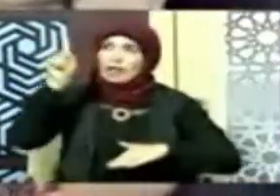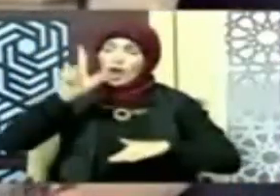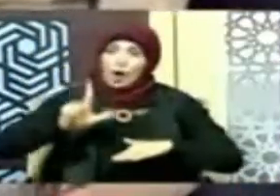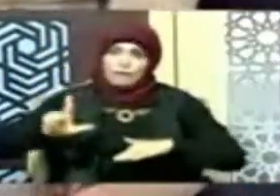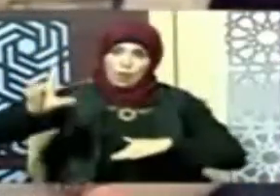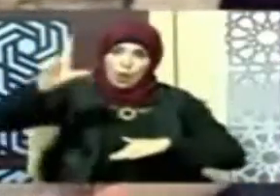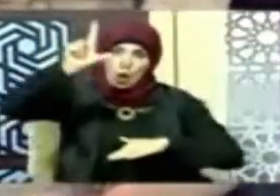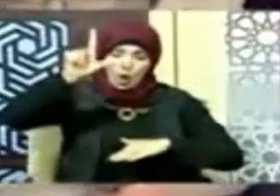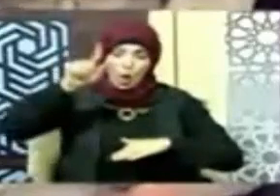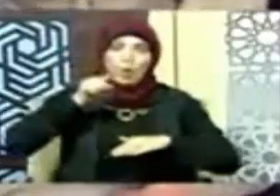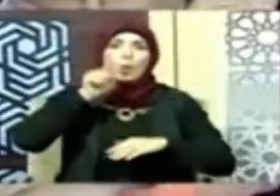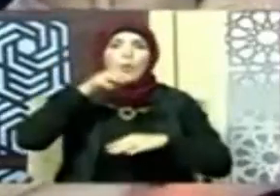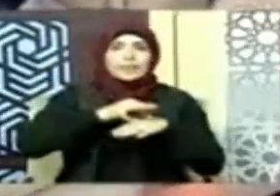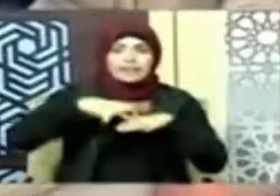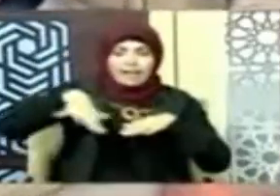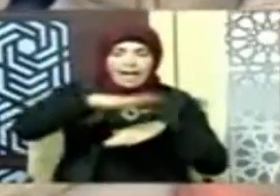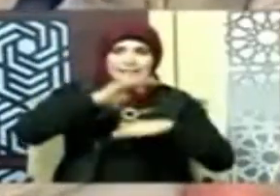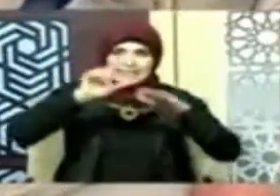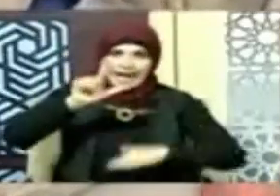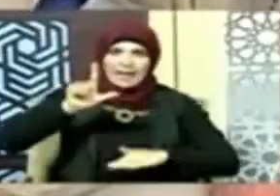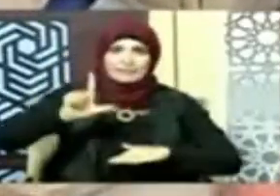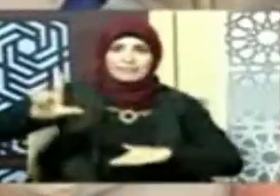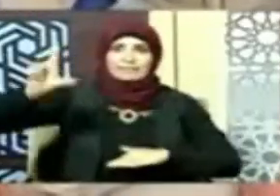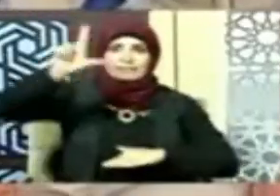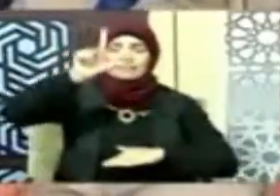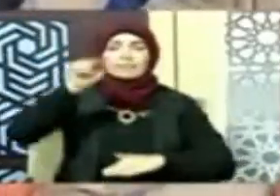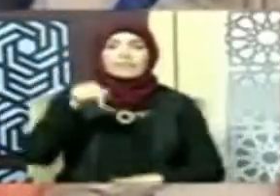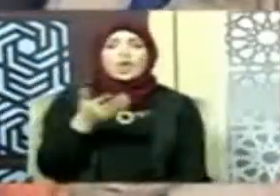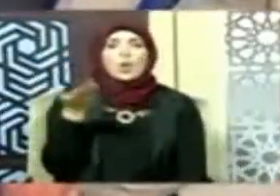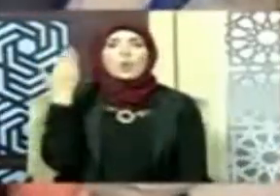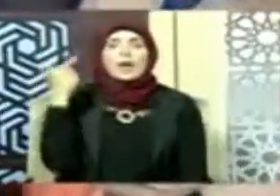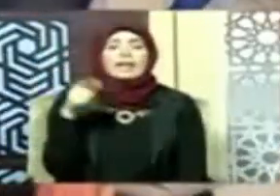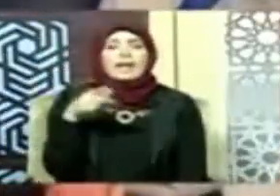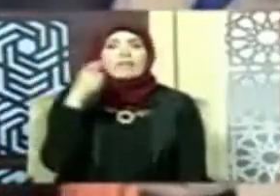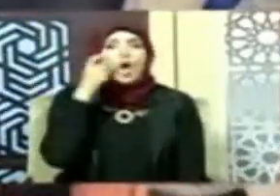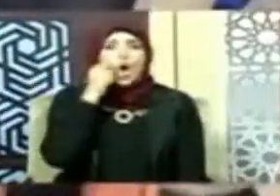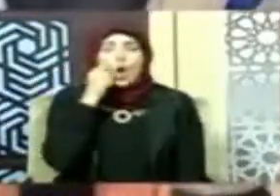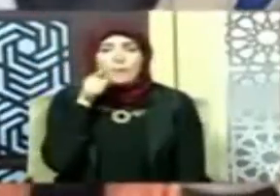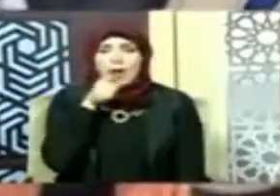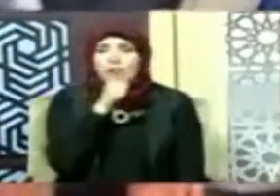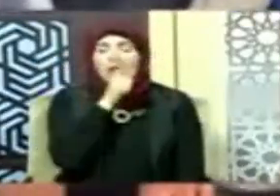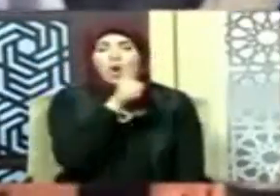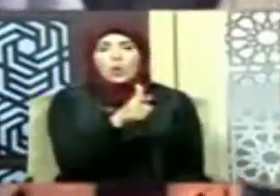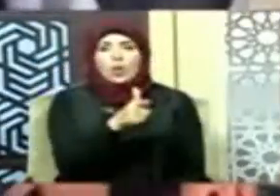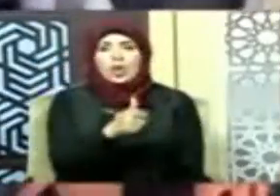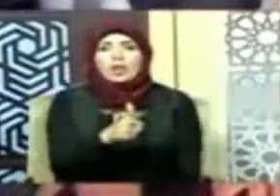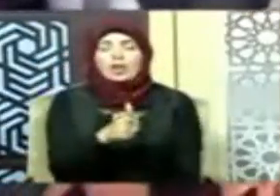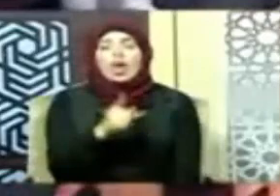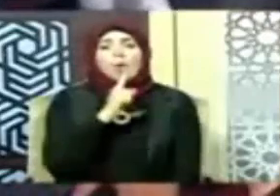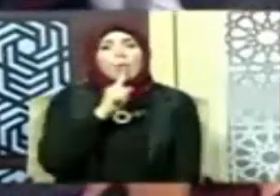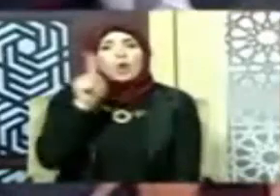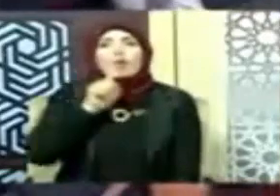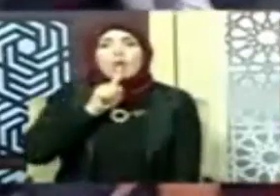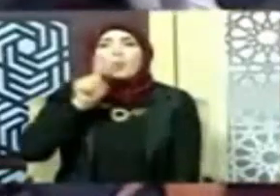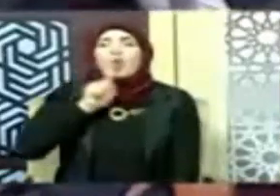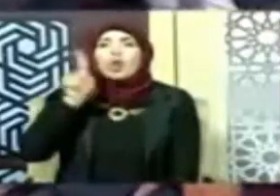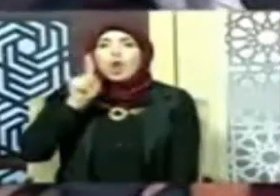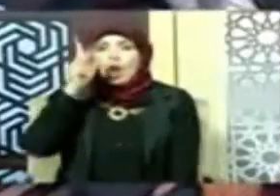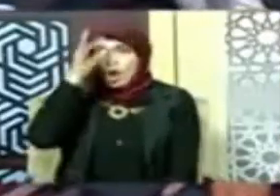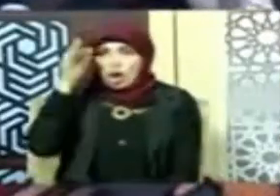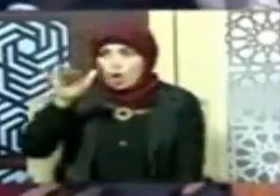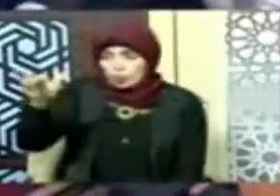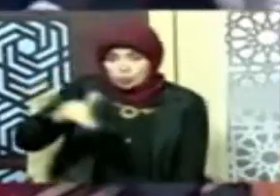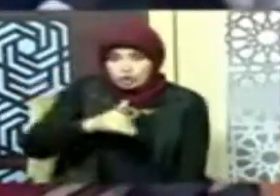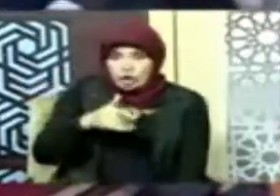أكفاء. وكان سيدنا عمر بن الخطاب رضي الله عنه يقول: والله لئن جاءت